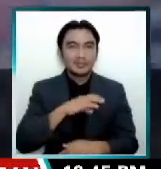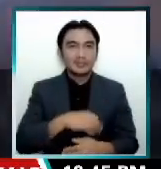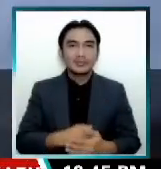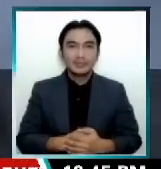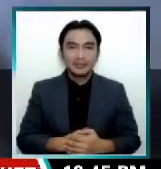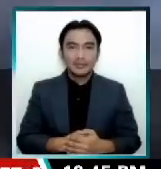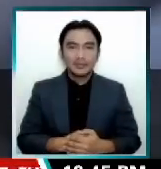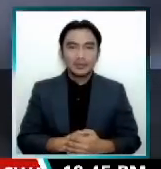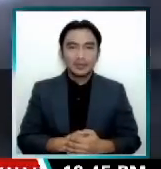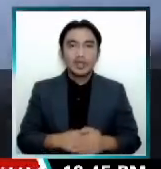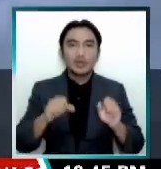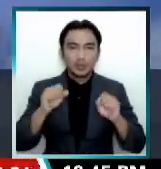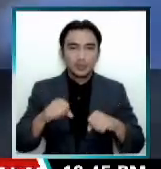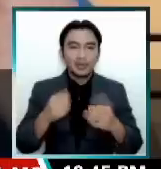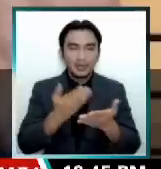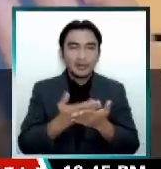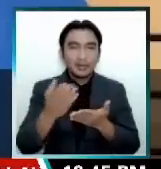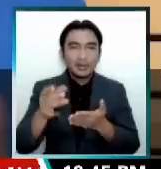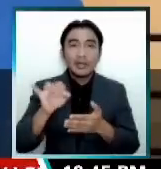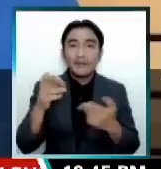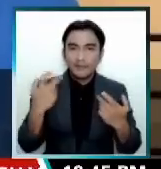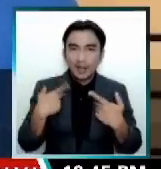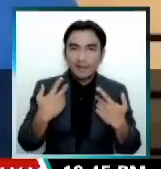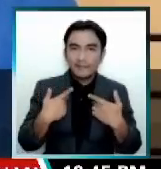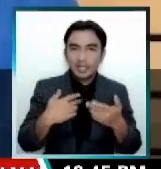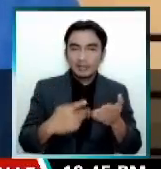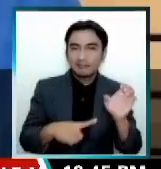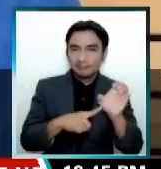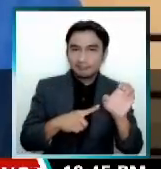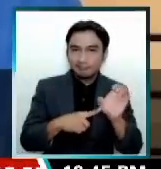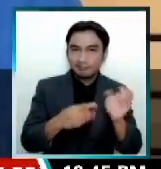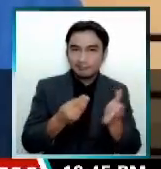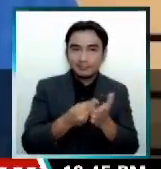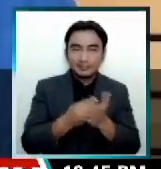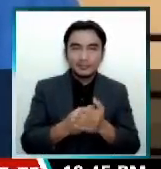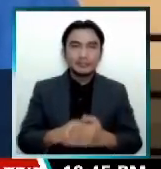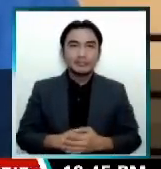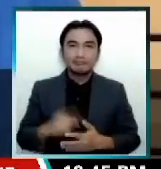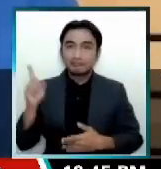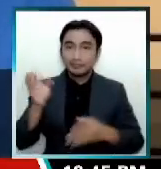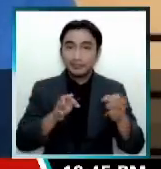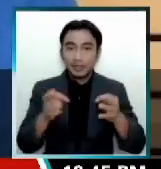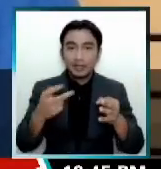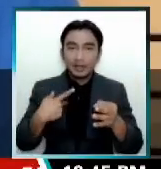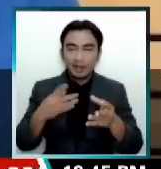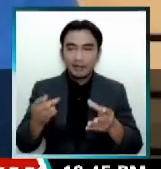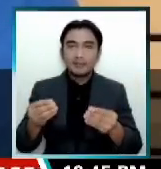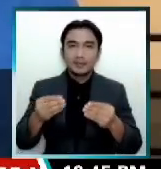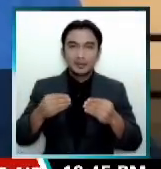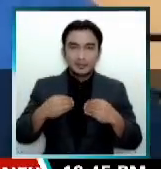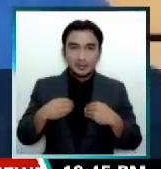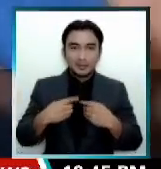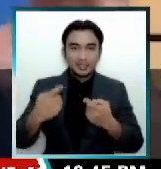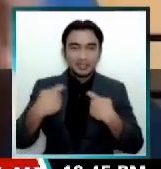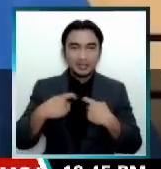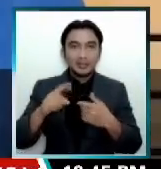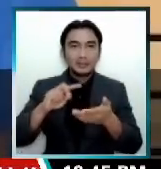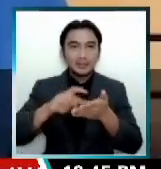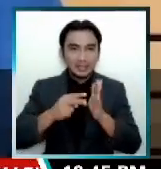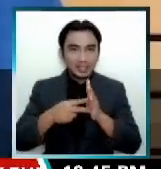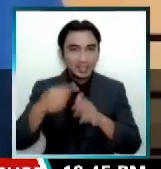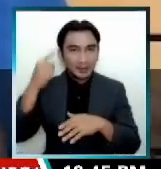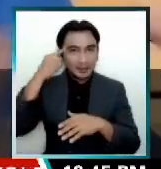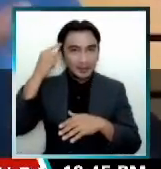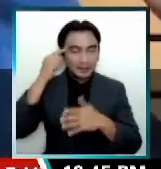mabili kung may sobra sa budget. Ang pwede mong iregalo sa sarili mo ay peace of mind, which means magsubi